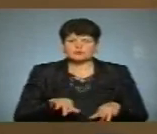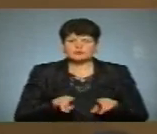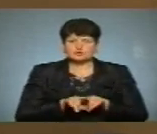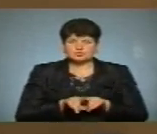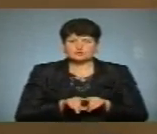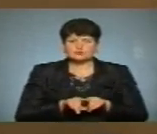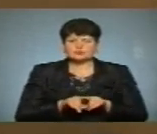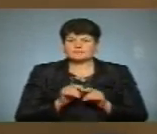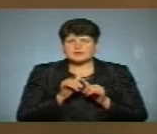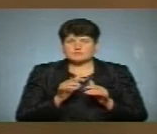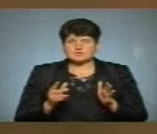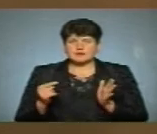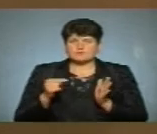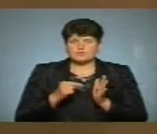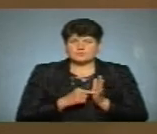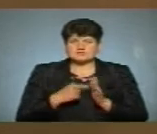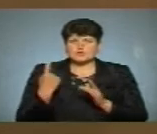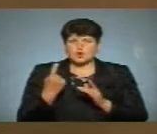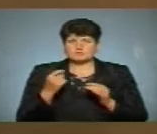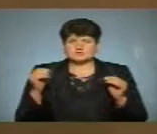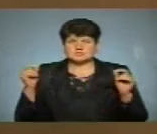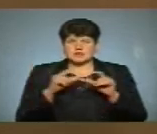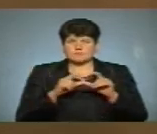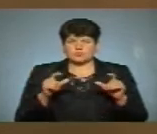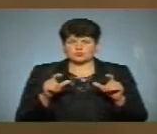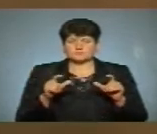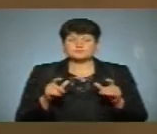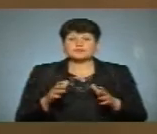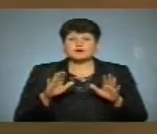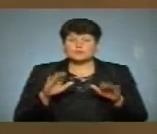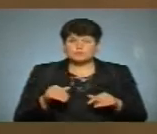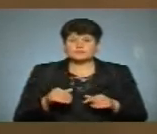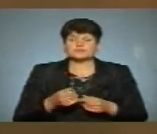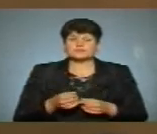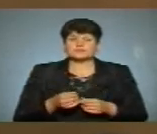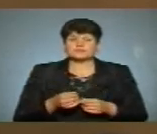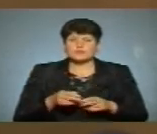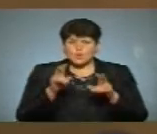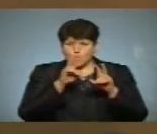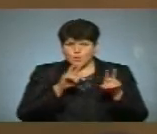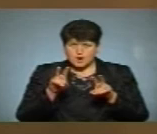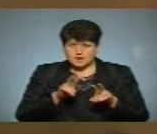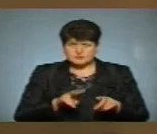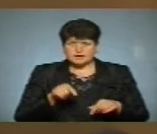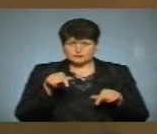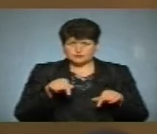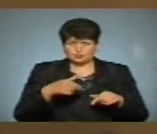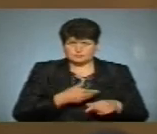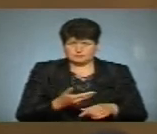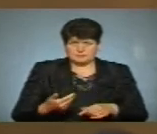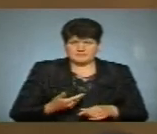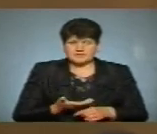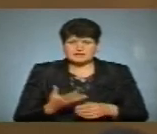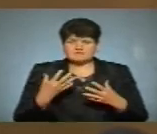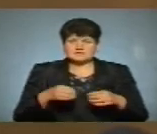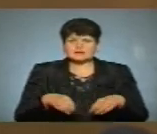сюди потрапити на обласний збірний пункт хворі призовники. Після цього оглядаємо тут ми їх вже і